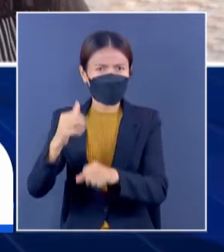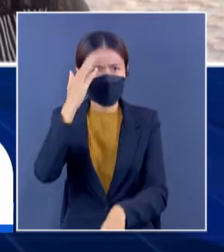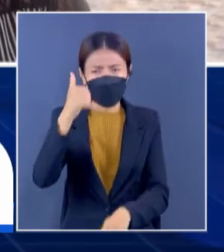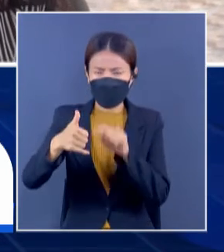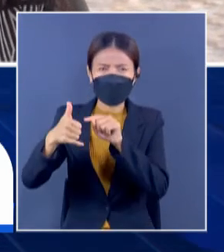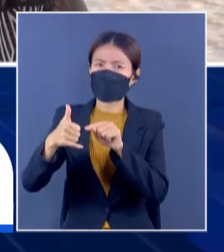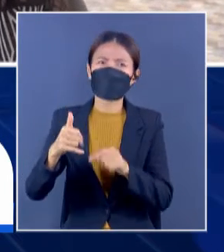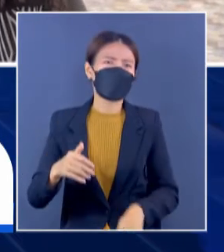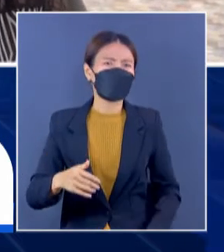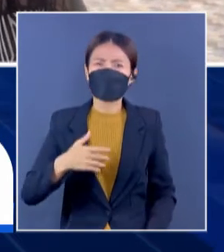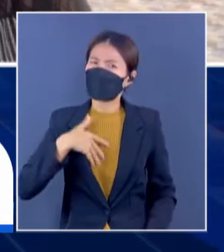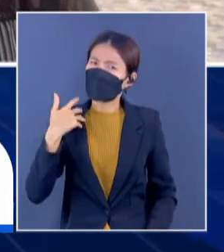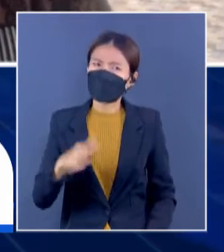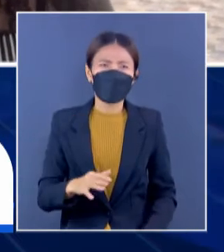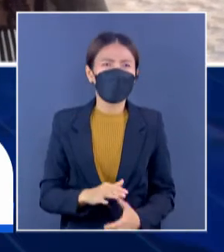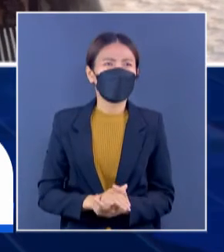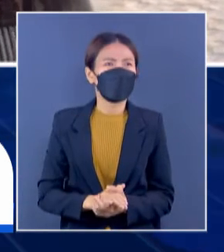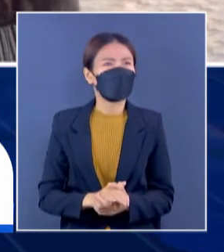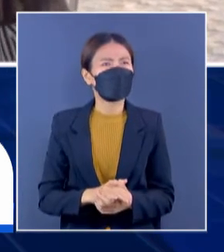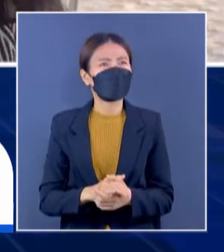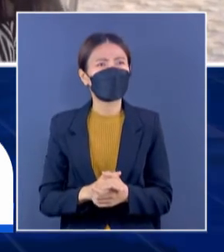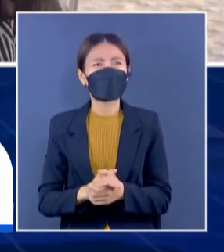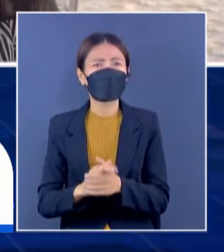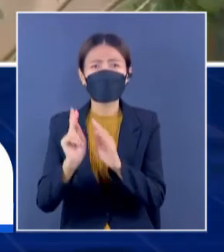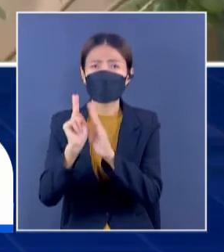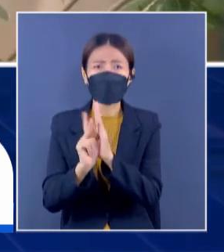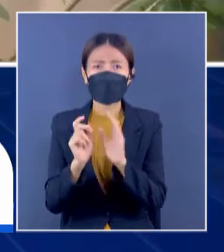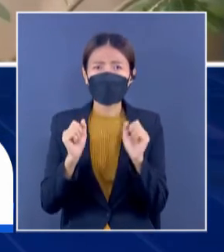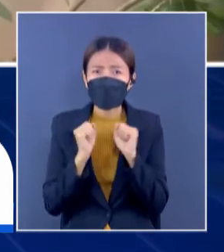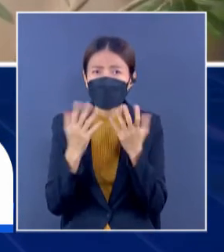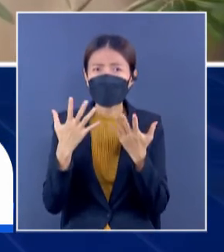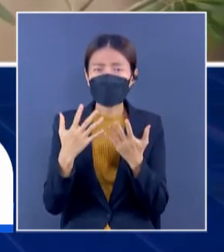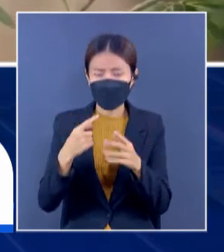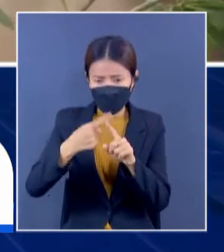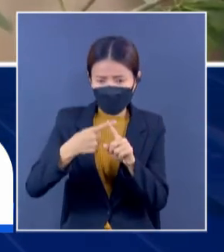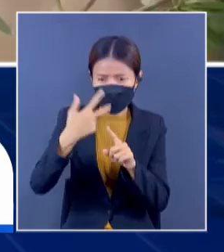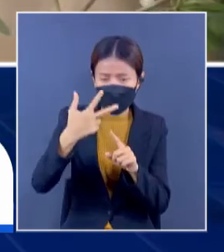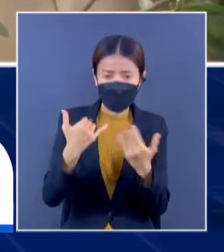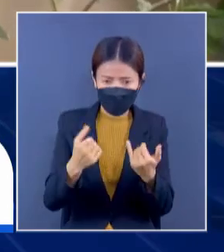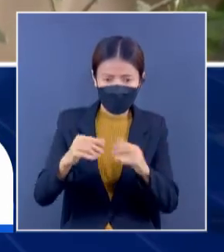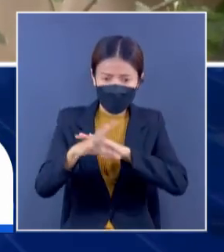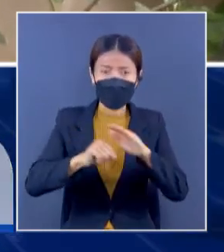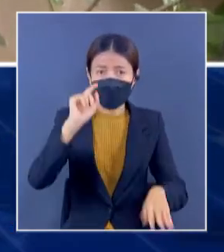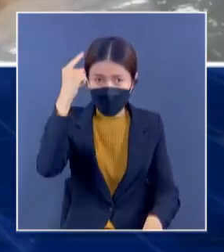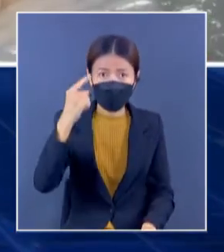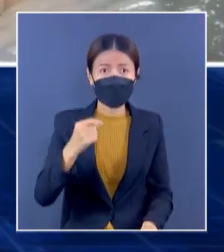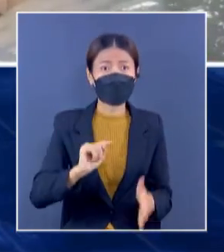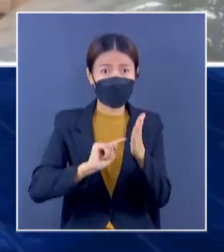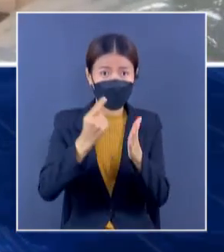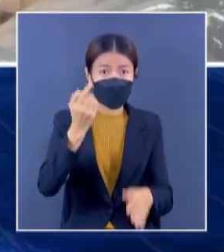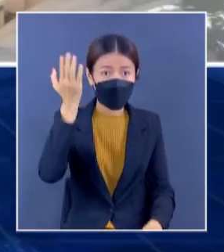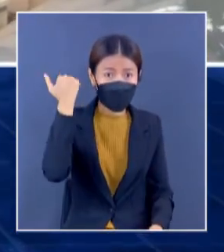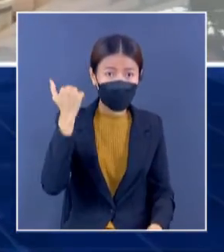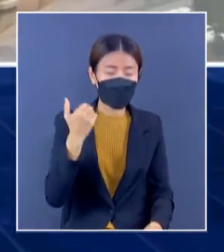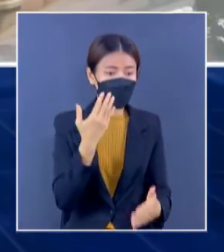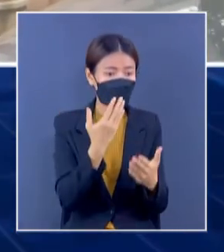ตุคืออุกอาจมากไม่ได้เกรงกลัวกฎหมายแต่อย่างใดเลยนะคะ ครับ 3เดือนเนี่ยกลับมาอีกแล้วค่ะ ครั้งแรกเนี่ยเอาไป